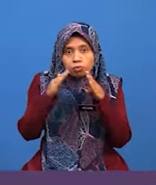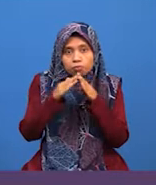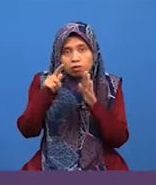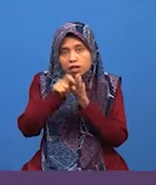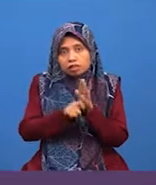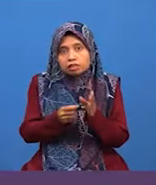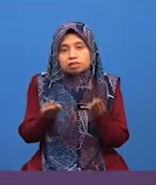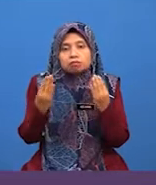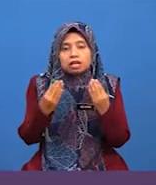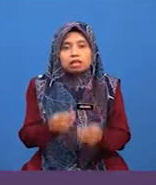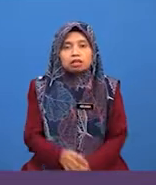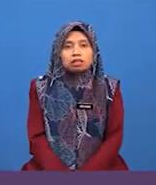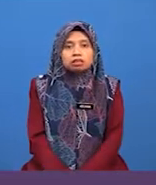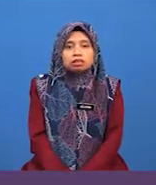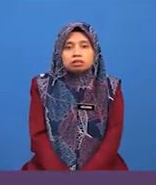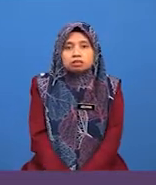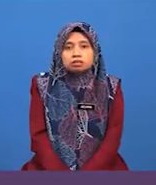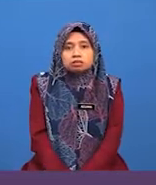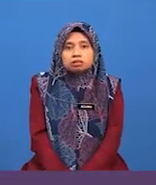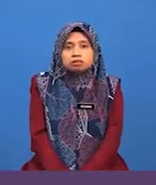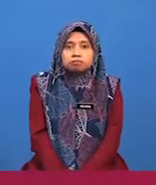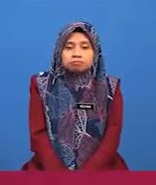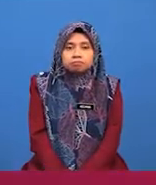melawat rumah terbalik.